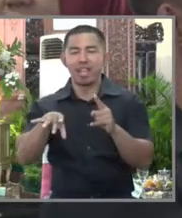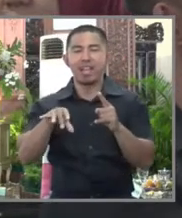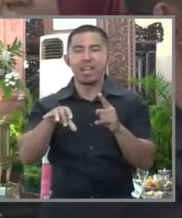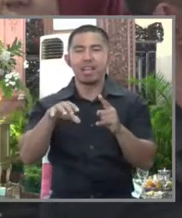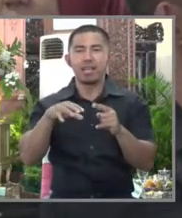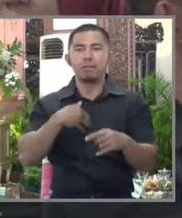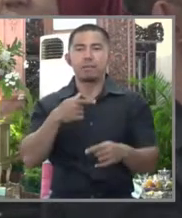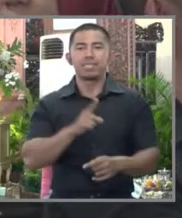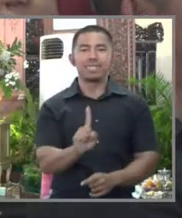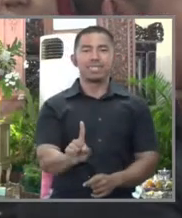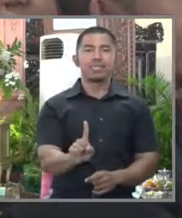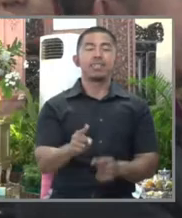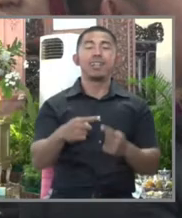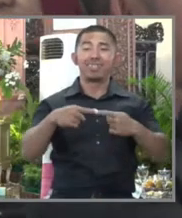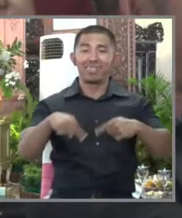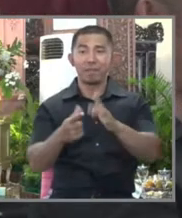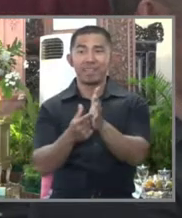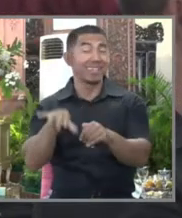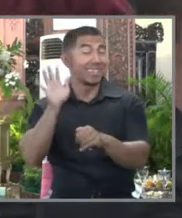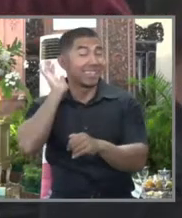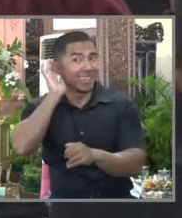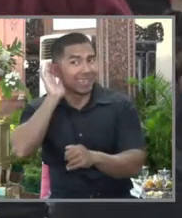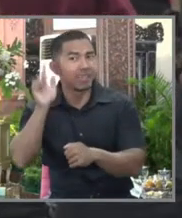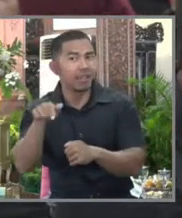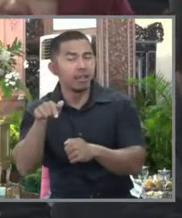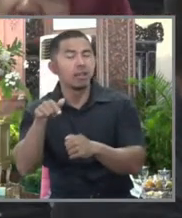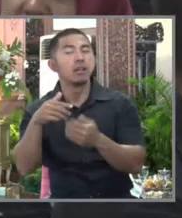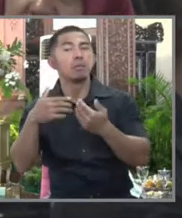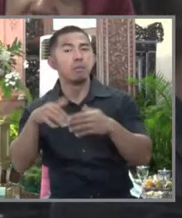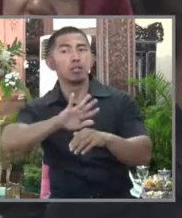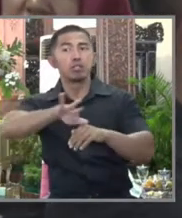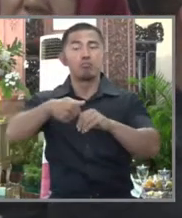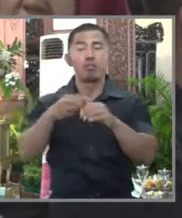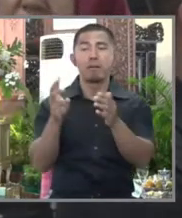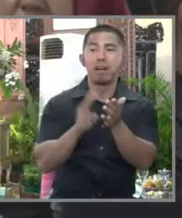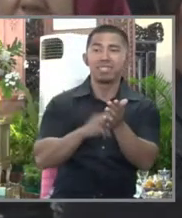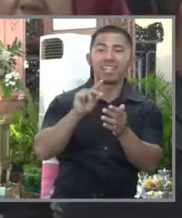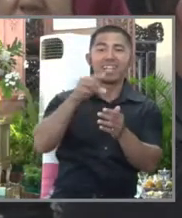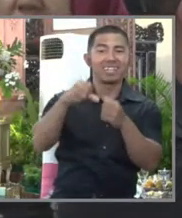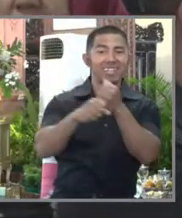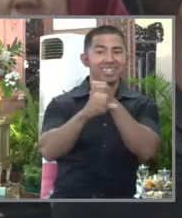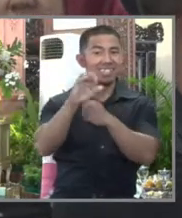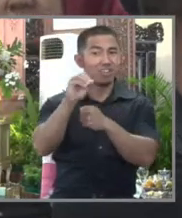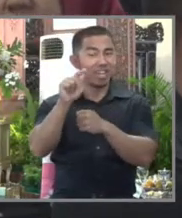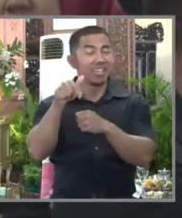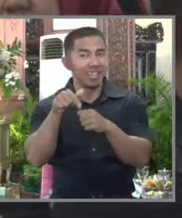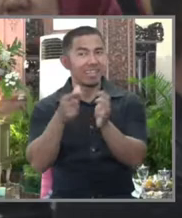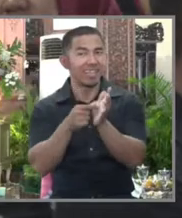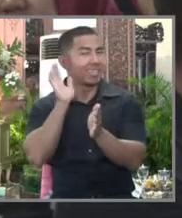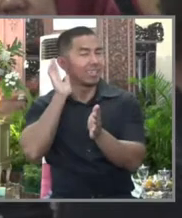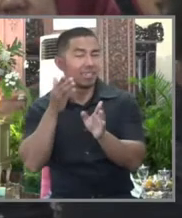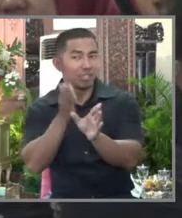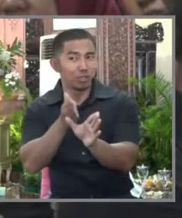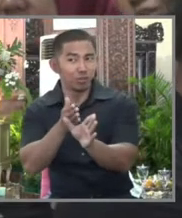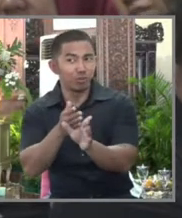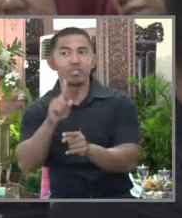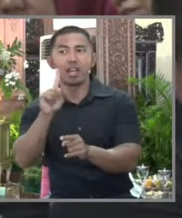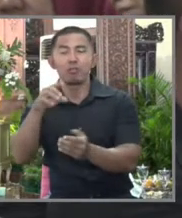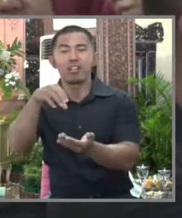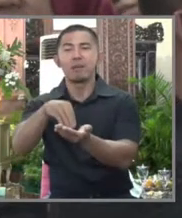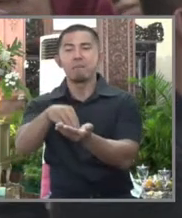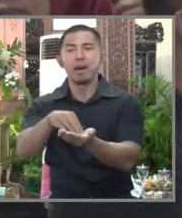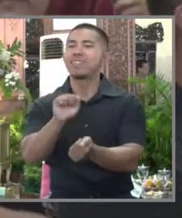dengan yang lain. Tetapi tadi kita mendengar bahwa persoalan regionalisasi, isu-isu bahwa satu daerah itu tidak